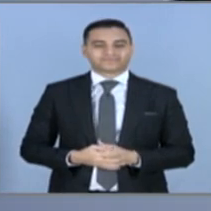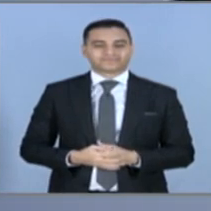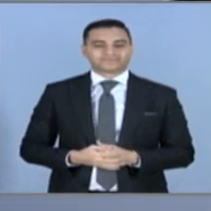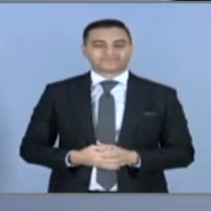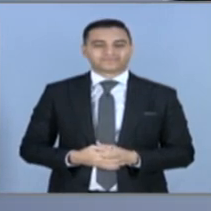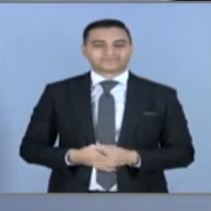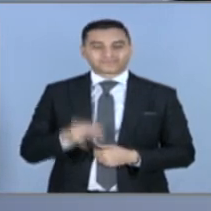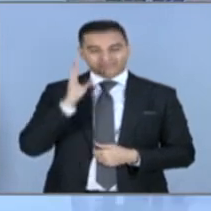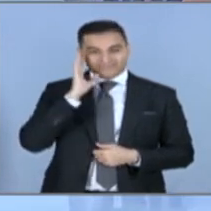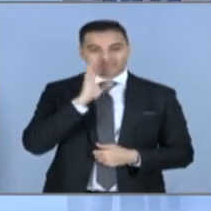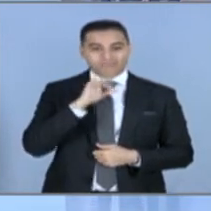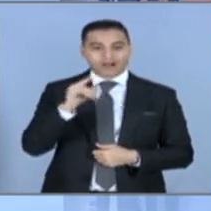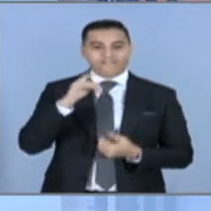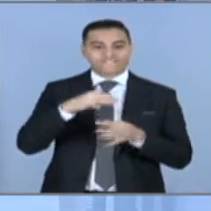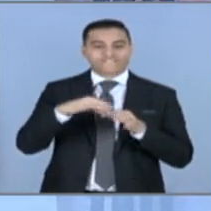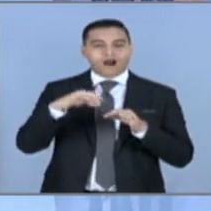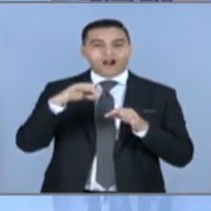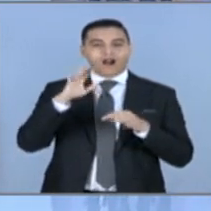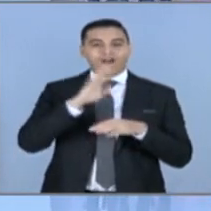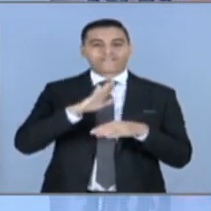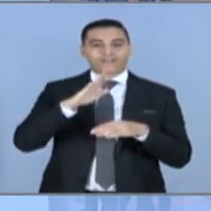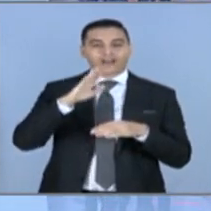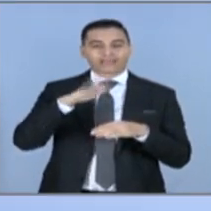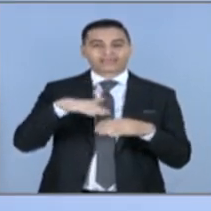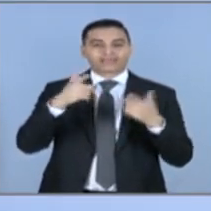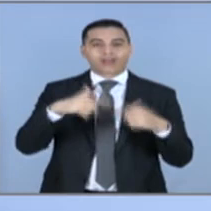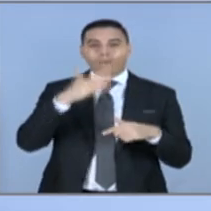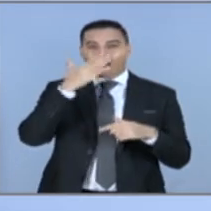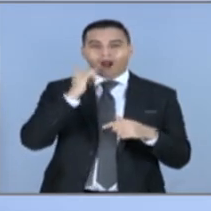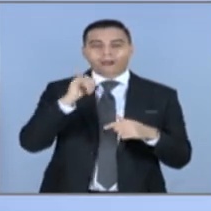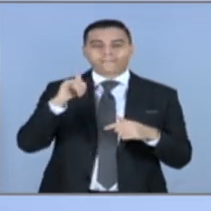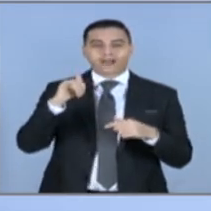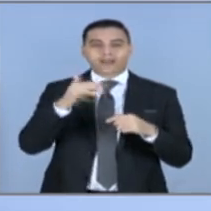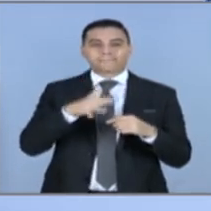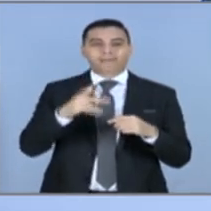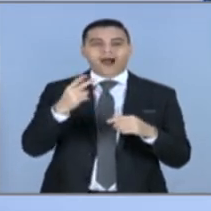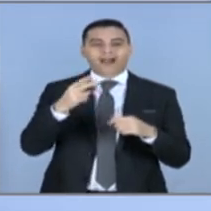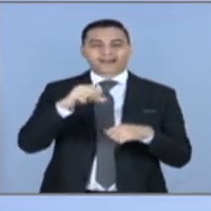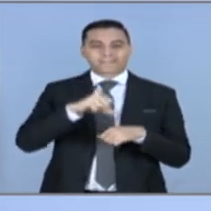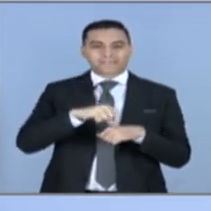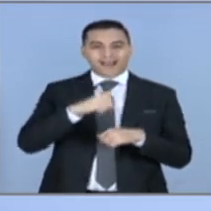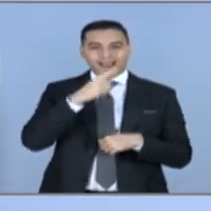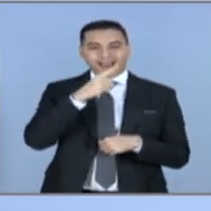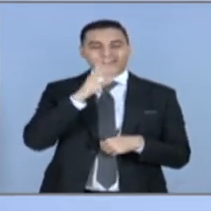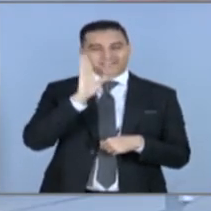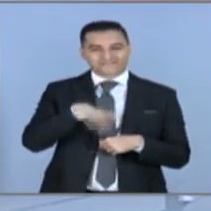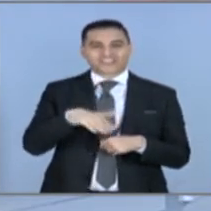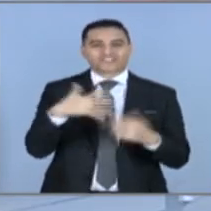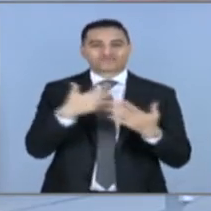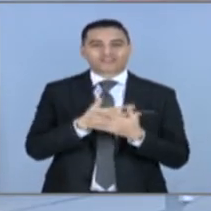وليها فرع في الشرق الأوسط في دولة البحرين. 10 نقط، مهمين جدا لعيلة أبو